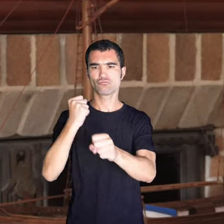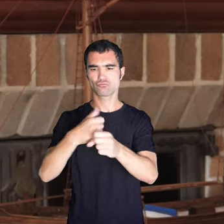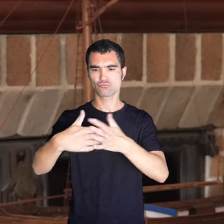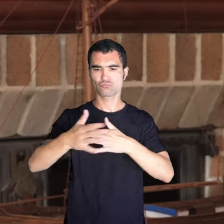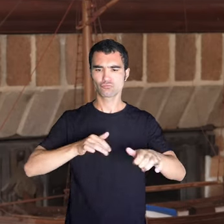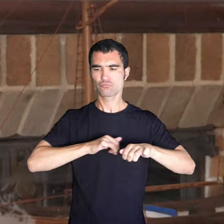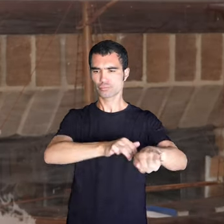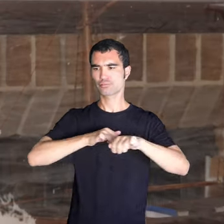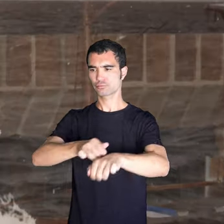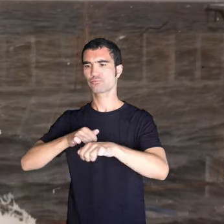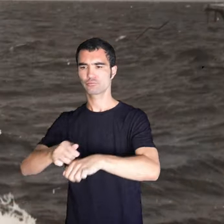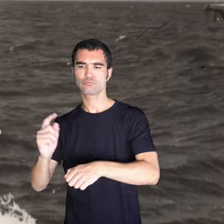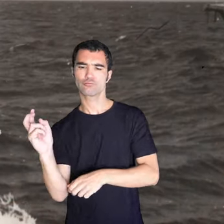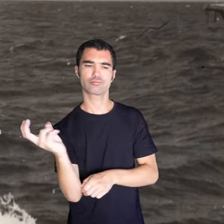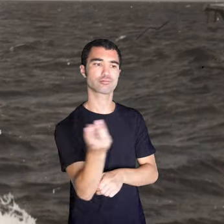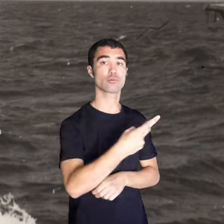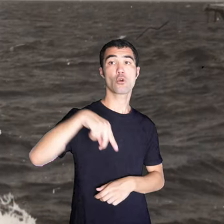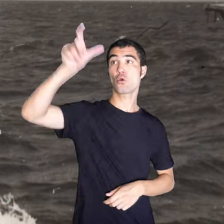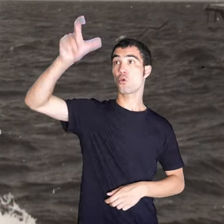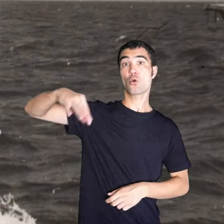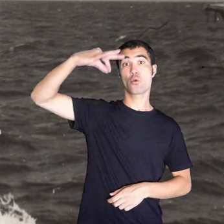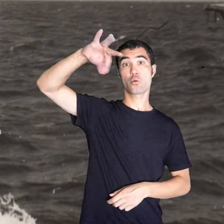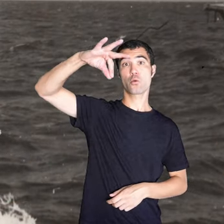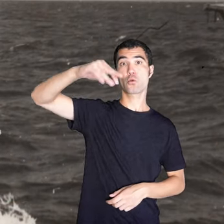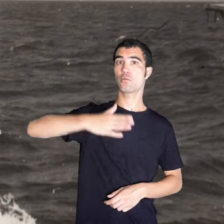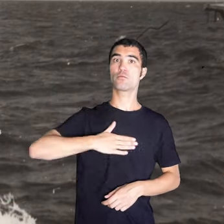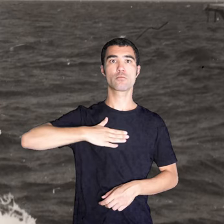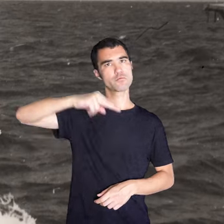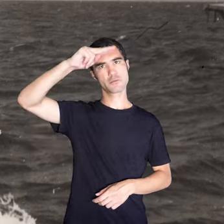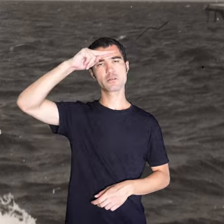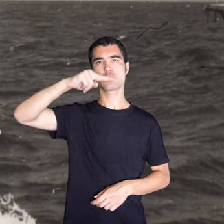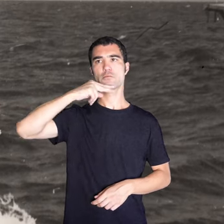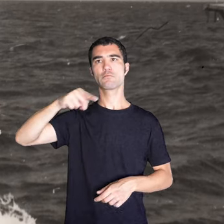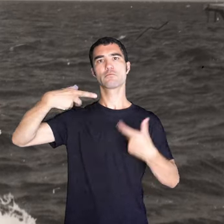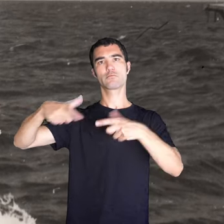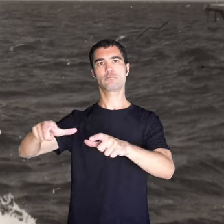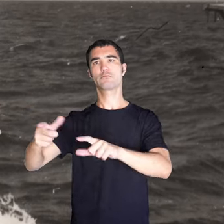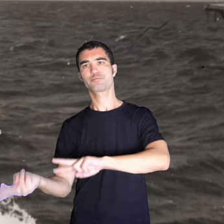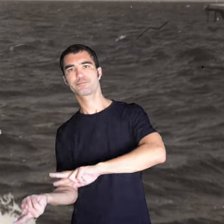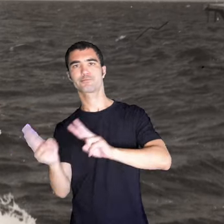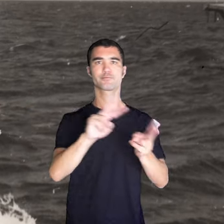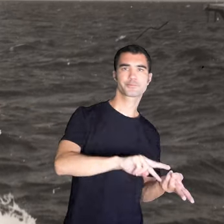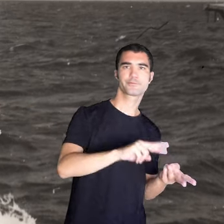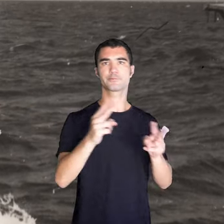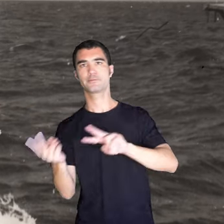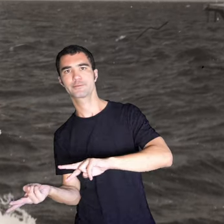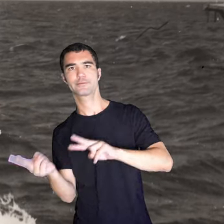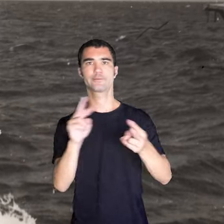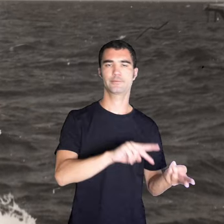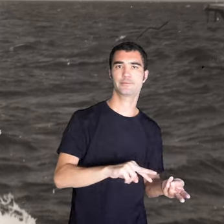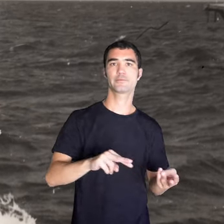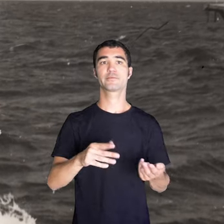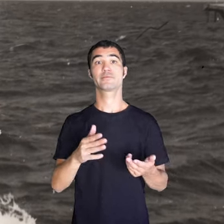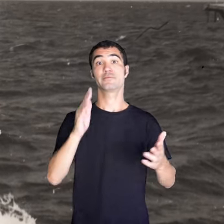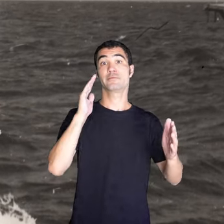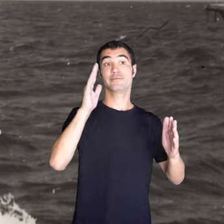d'això, l'únic que s'hi va dedicar va ser a mon pare en això. I alternava, és a dir, durant